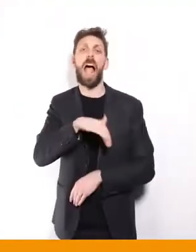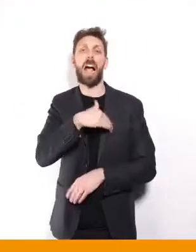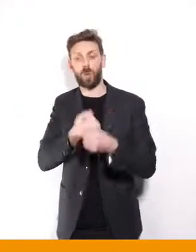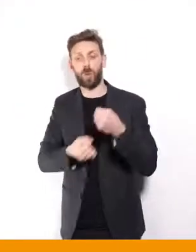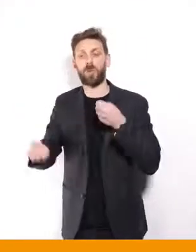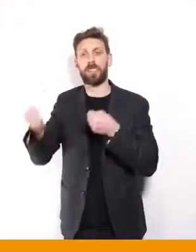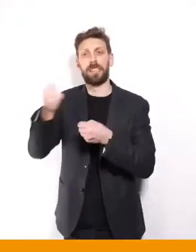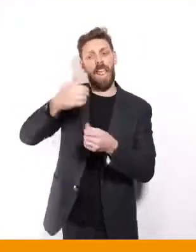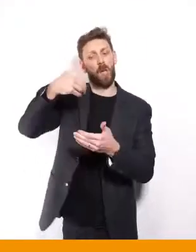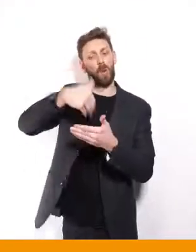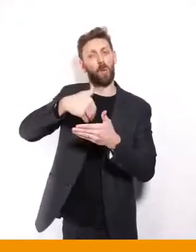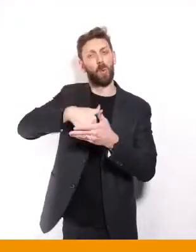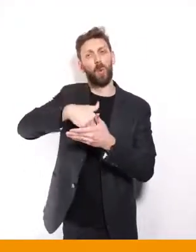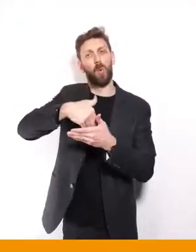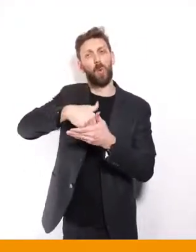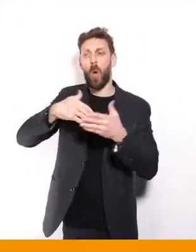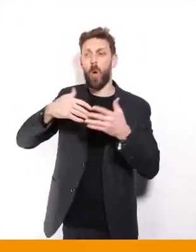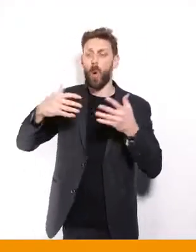matière